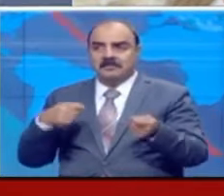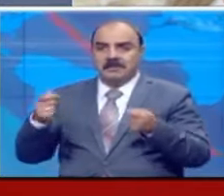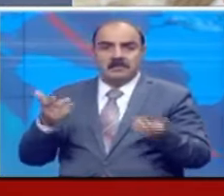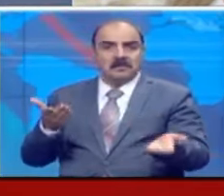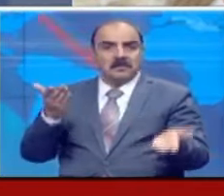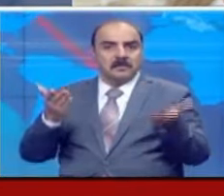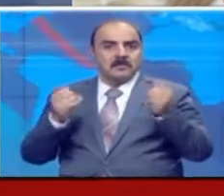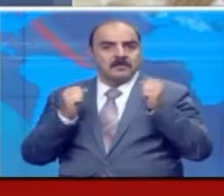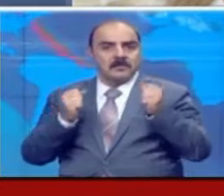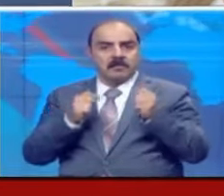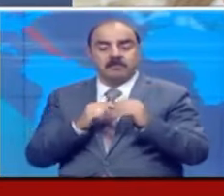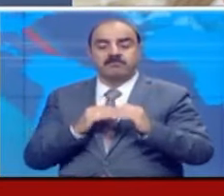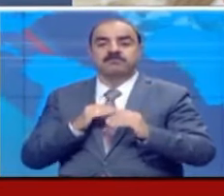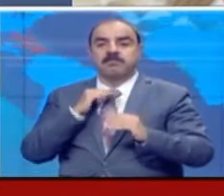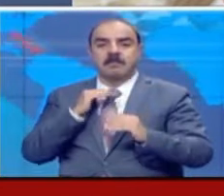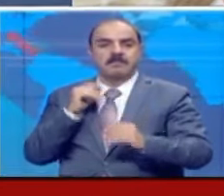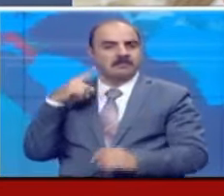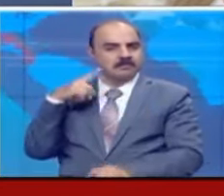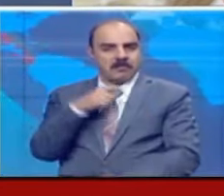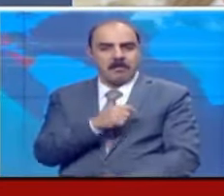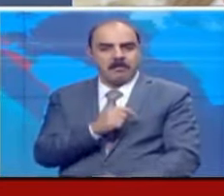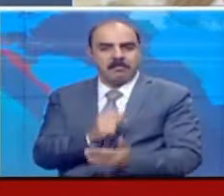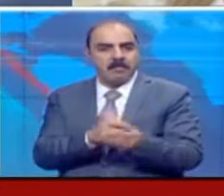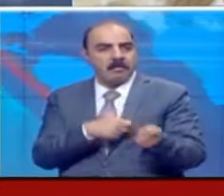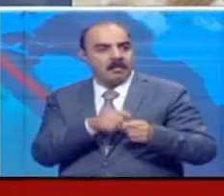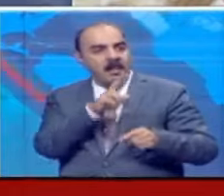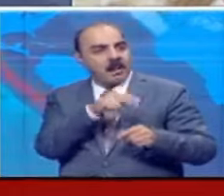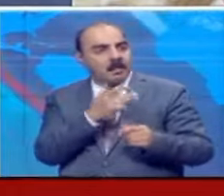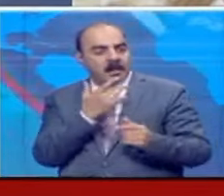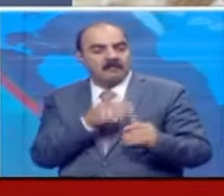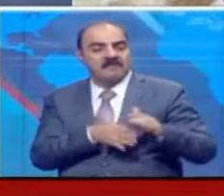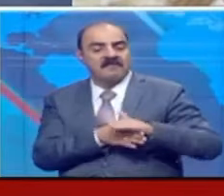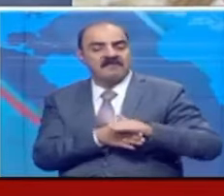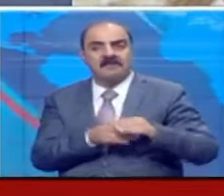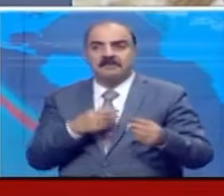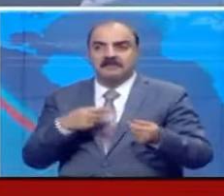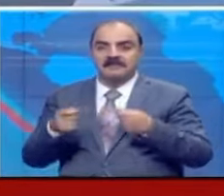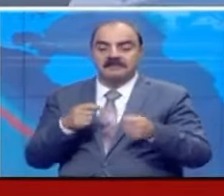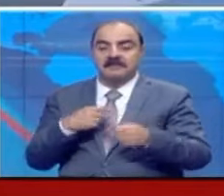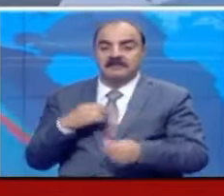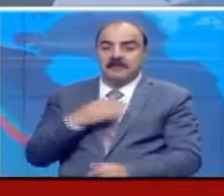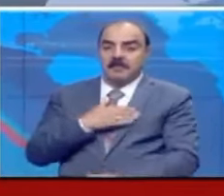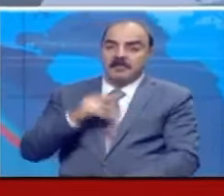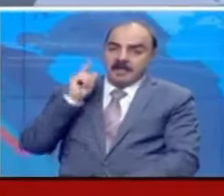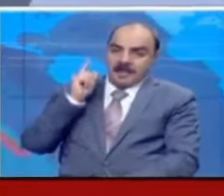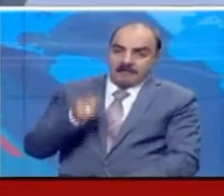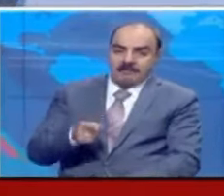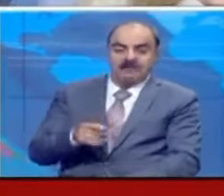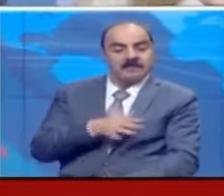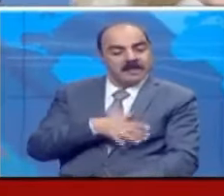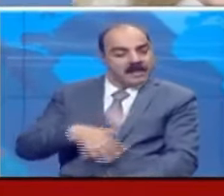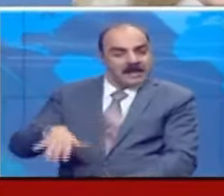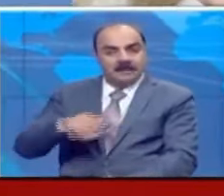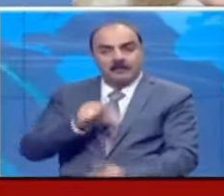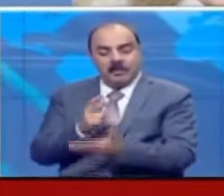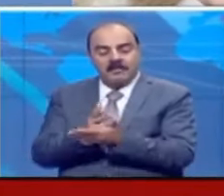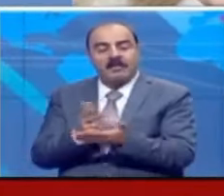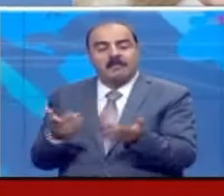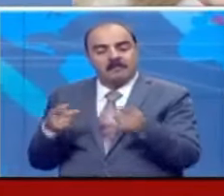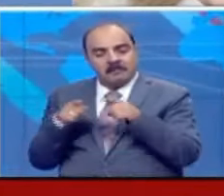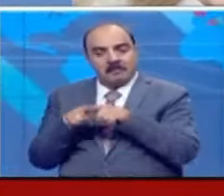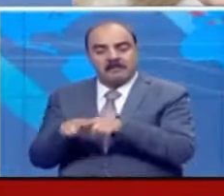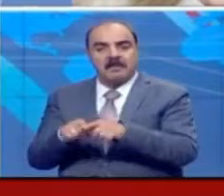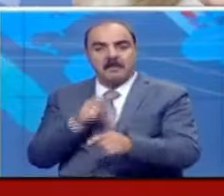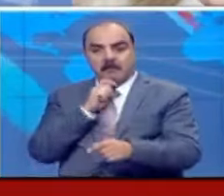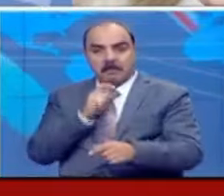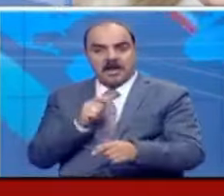في السوق وحجم التضخم الحادث في أسعار السلع، وبالتالي هناك توجيهات من القيادة السياسية المصرية بأن تكون مرتبات المواطنين